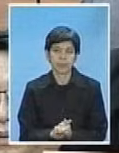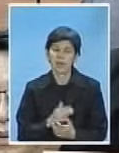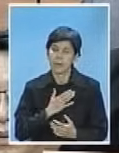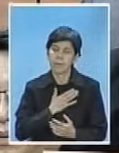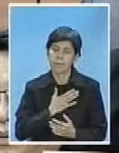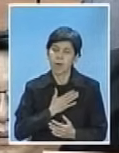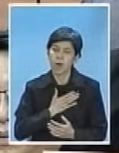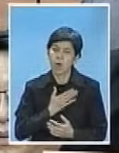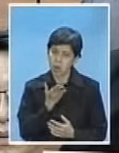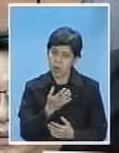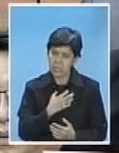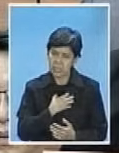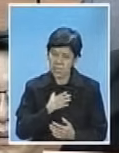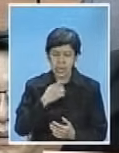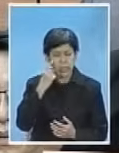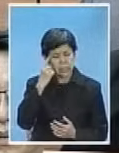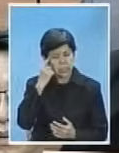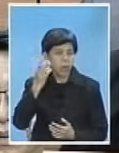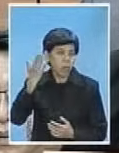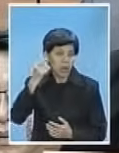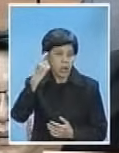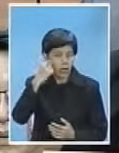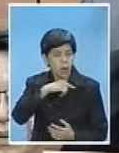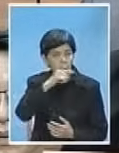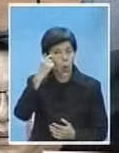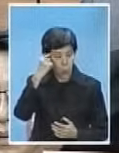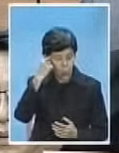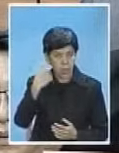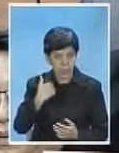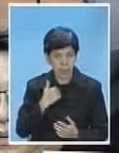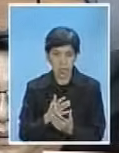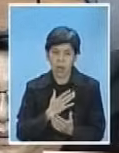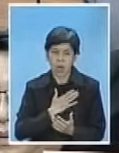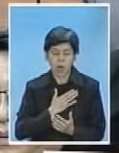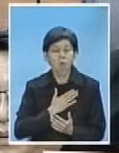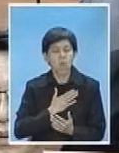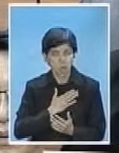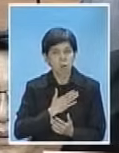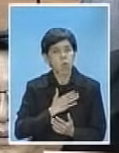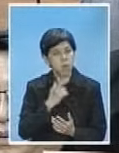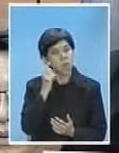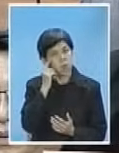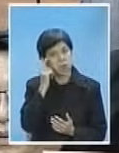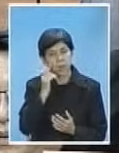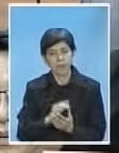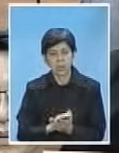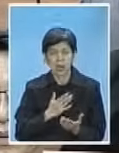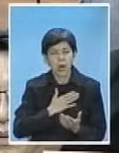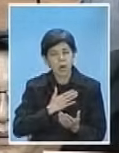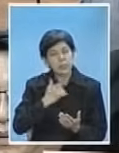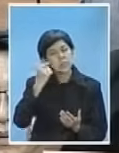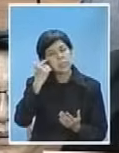ขออนุญาตท่านประธานว่าความคิดเรื่องนี้แต่เดิมถ้าเราได้ทราบเนี่ยเราจะได้เข้าใจครับว่าเรา